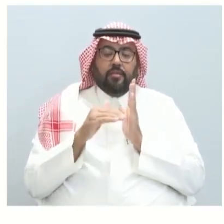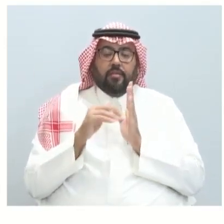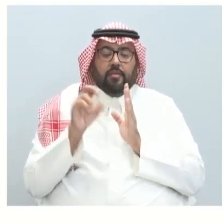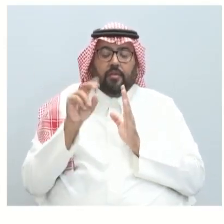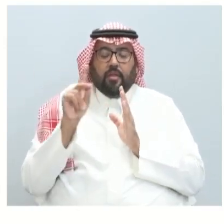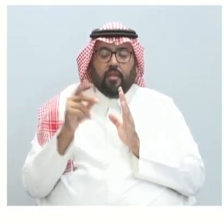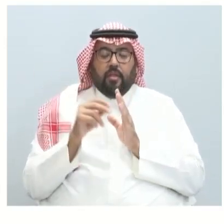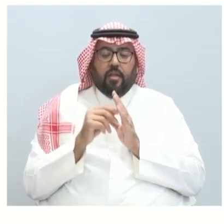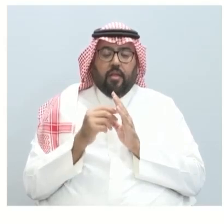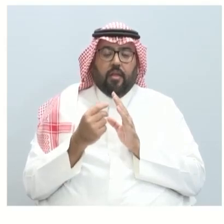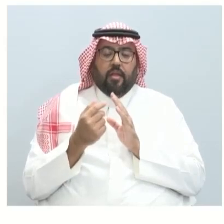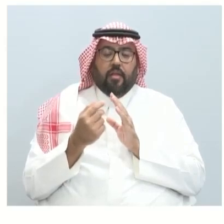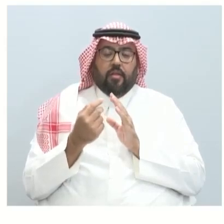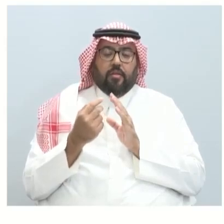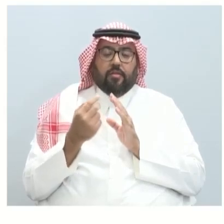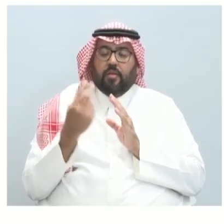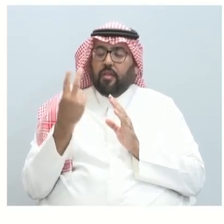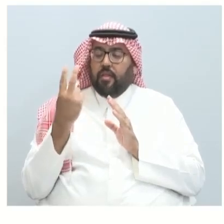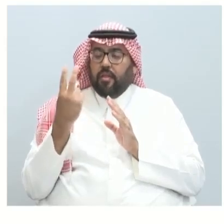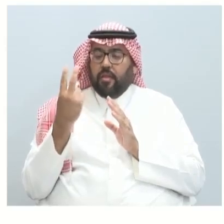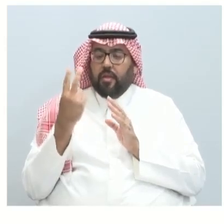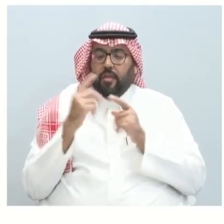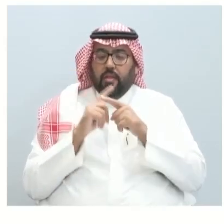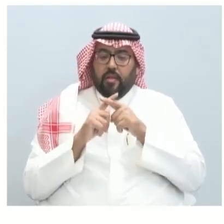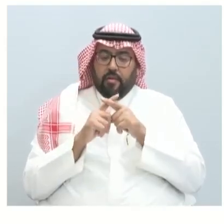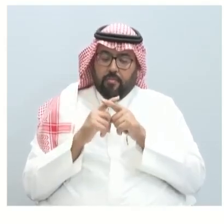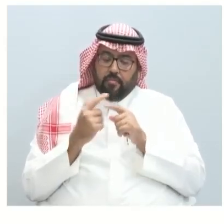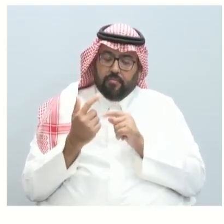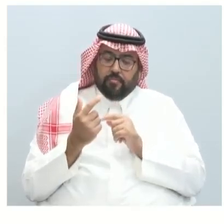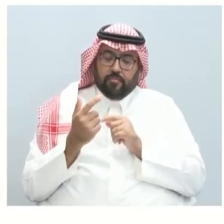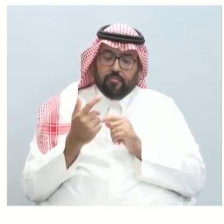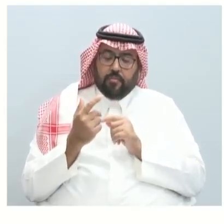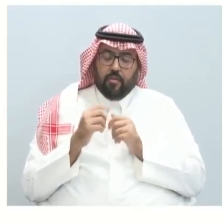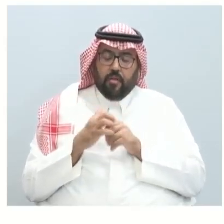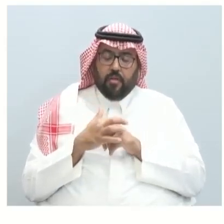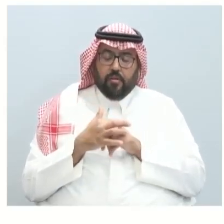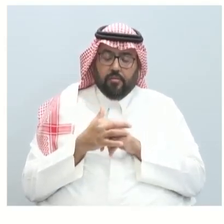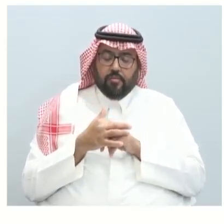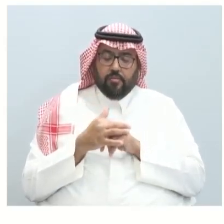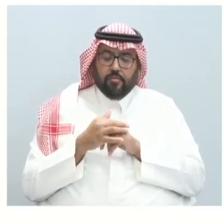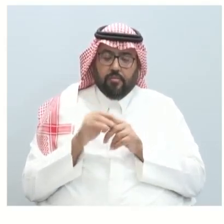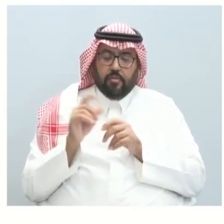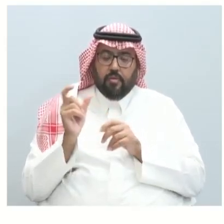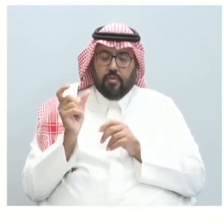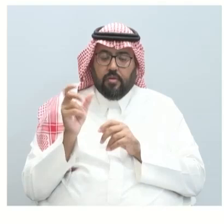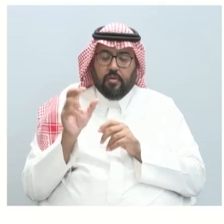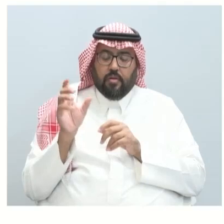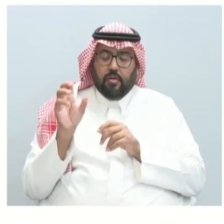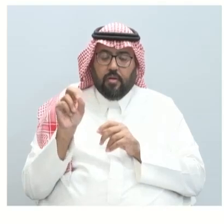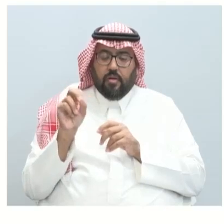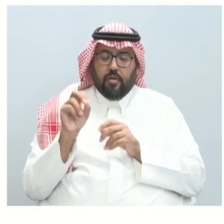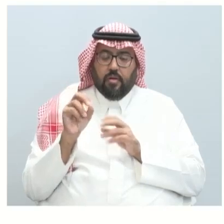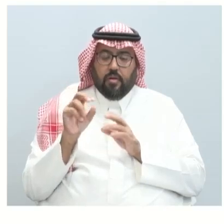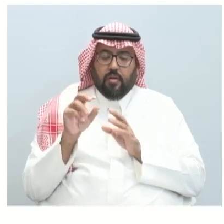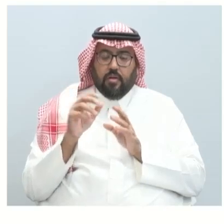اذا نستطيع ان اقول اثنان في طاء في نص القطر وكذلك استطيع ان اقول نصف القطر سبعه اذا القطر كم